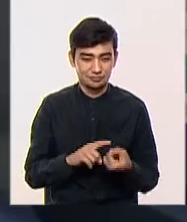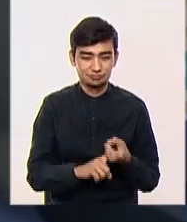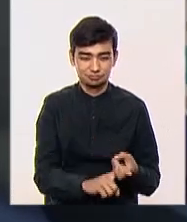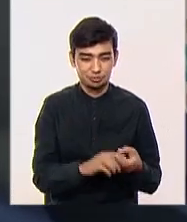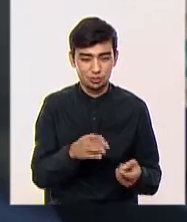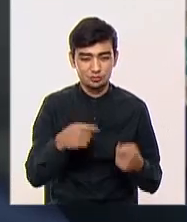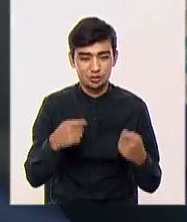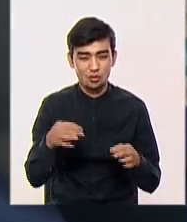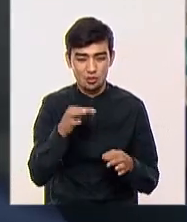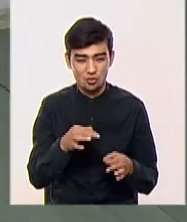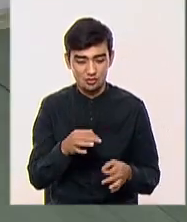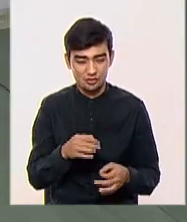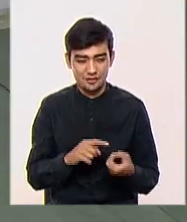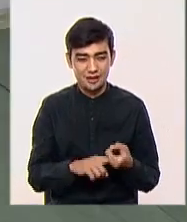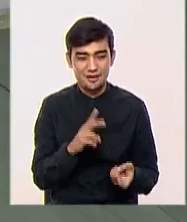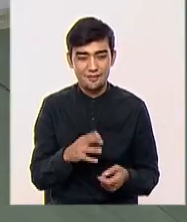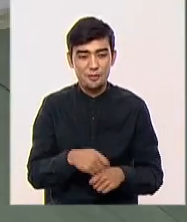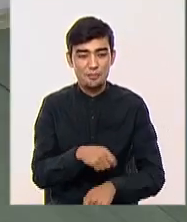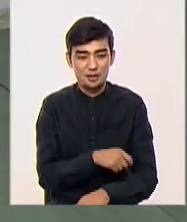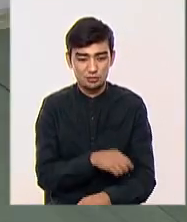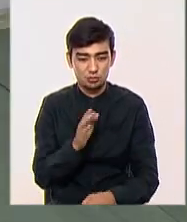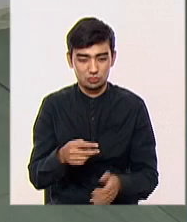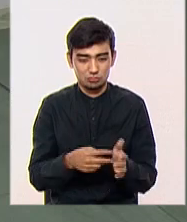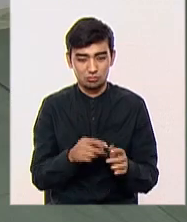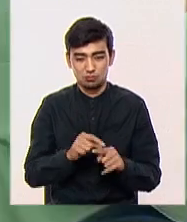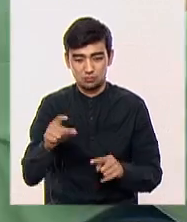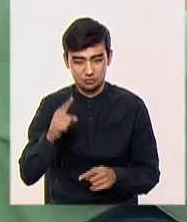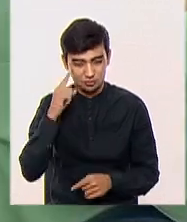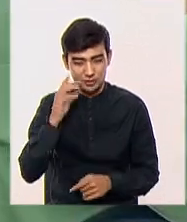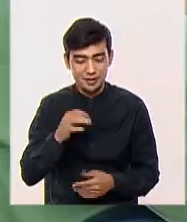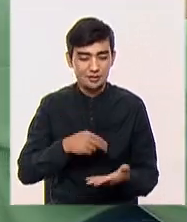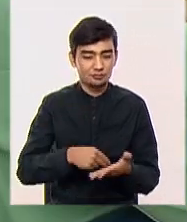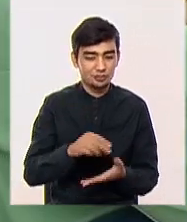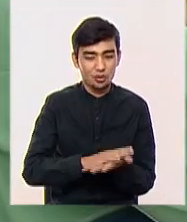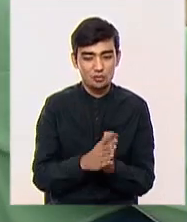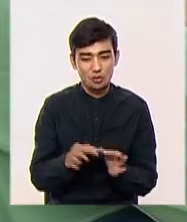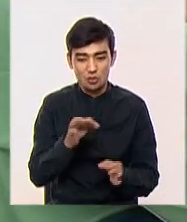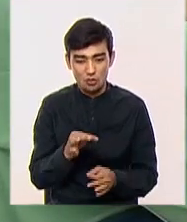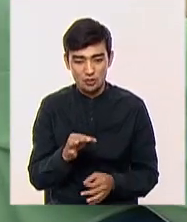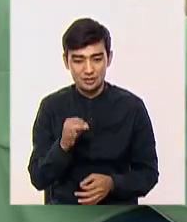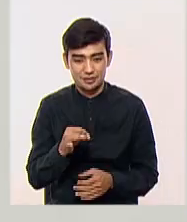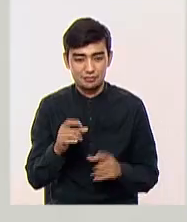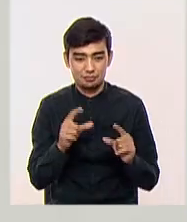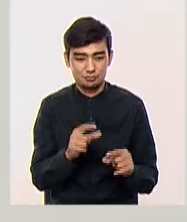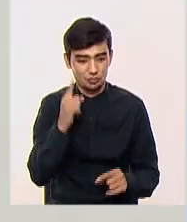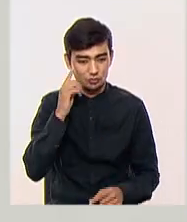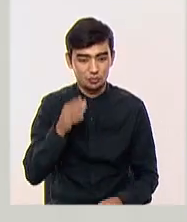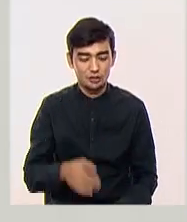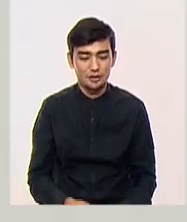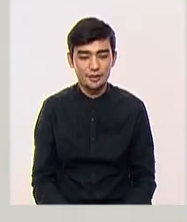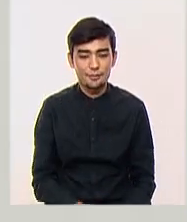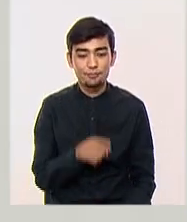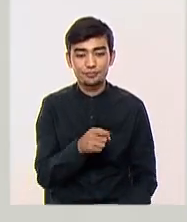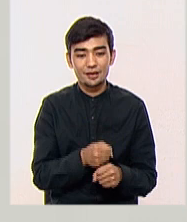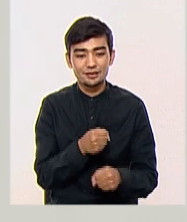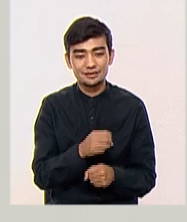Анна Шацкая. Цены за квадратные метры будут проседать, и сделок купли-продажи станет существенно меньше. Те тенденции,